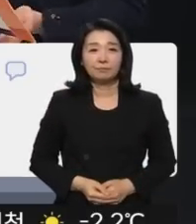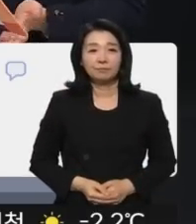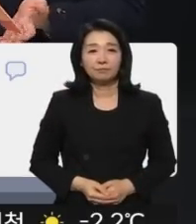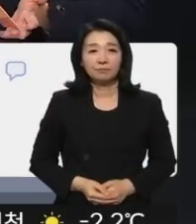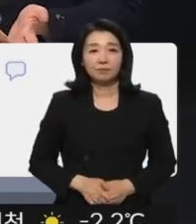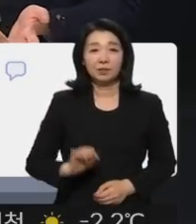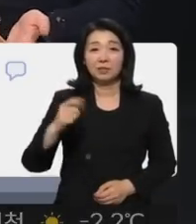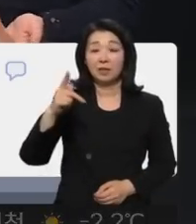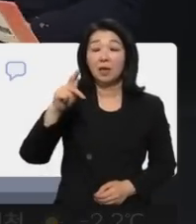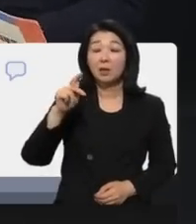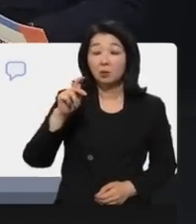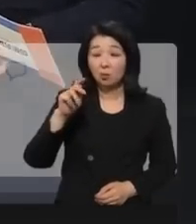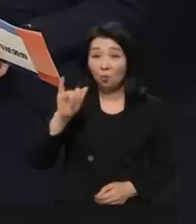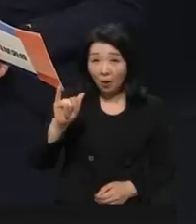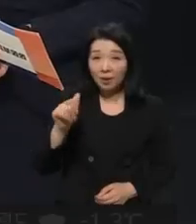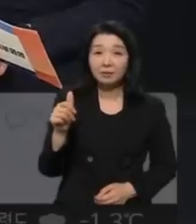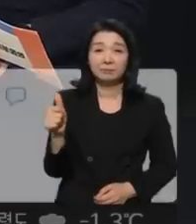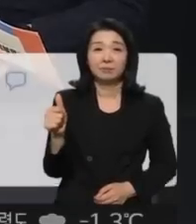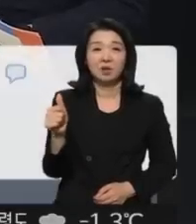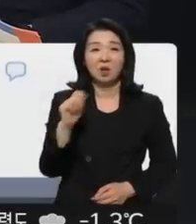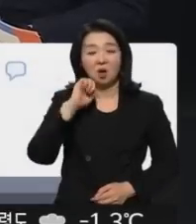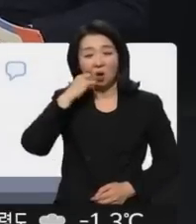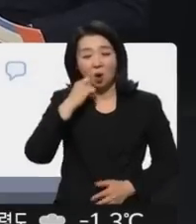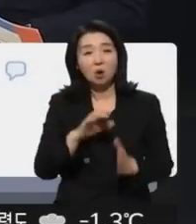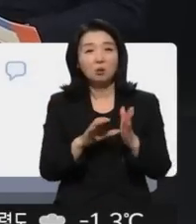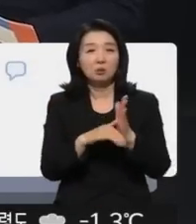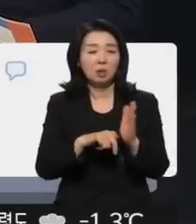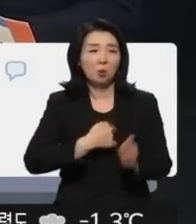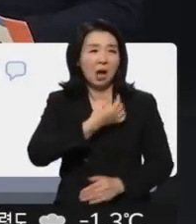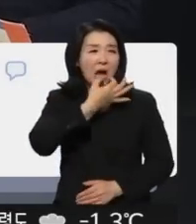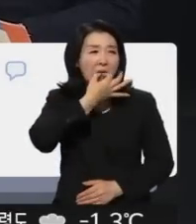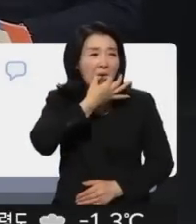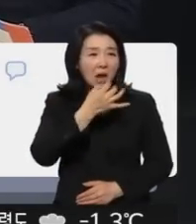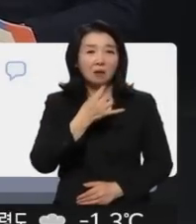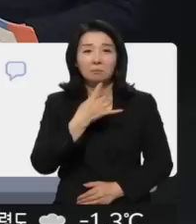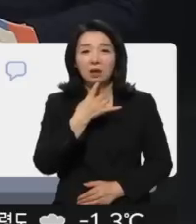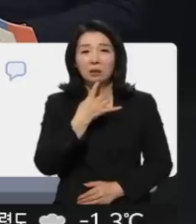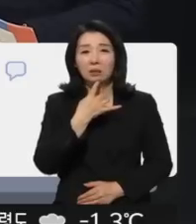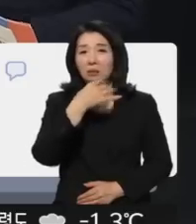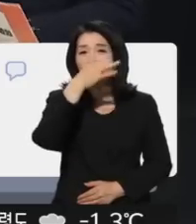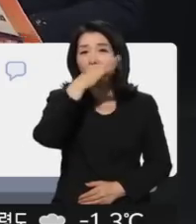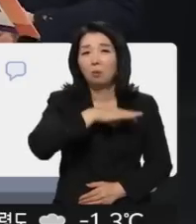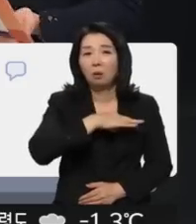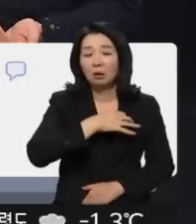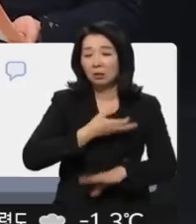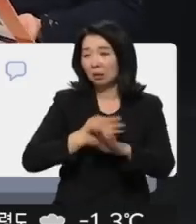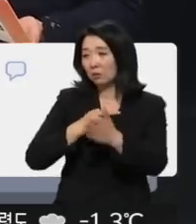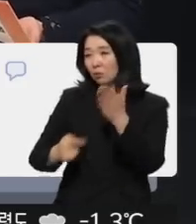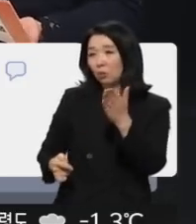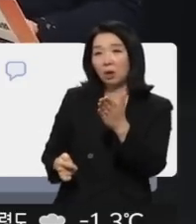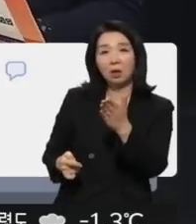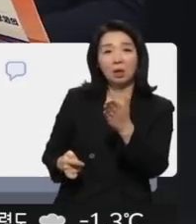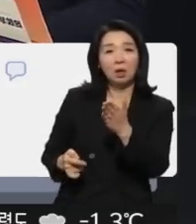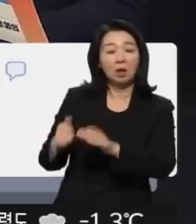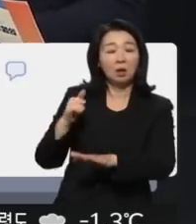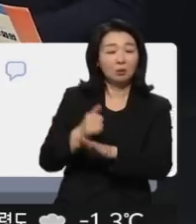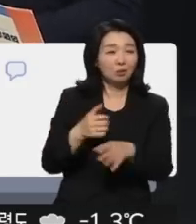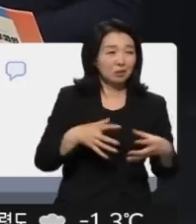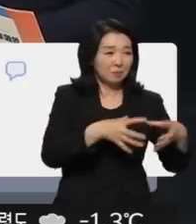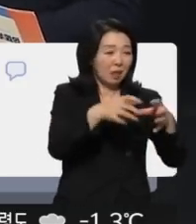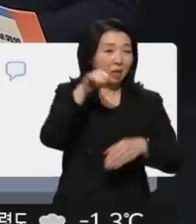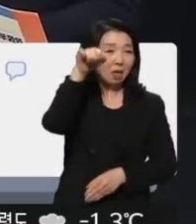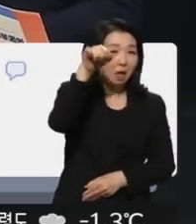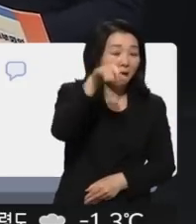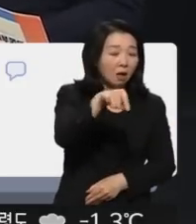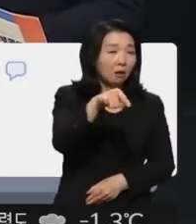그리고 스카이님께서는 이렇게 어려운 시기에 본인들의 이익을 위해서 다른 사람들의 손해를 볼모로 집단 행동을 하는